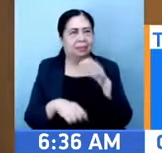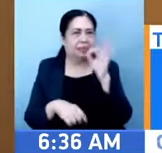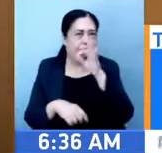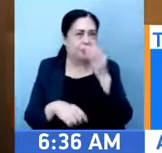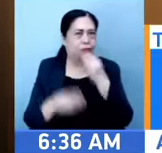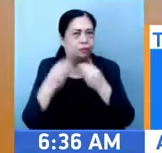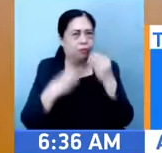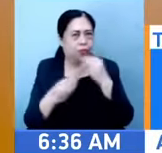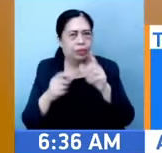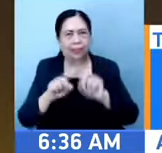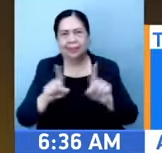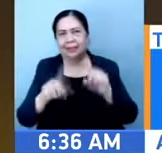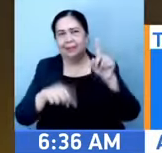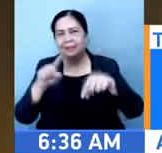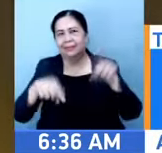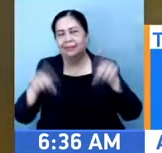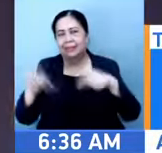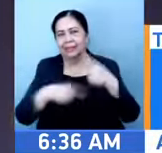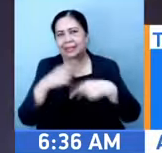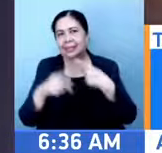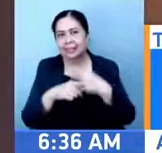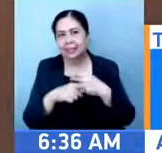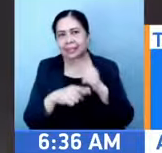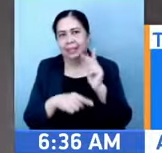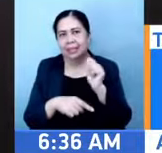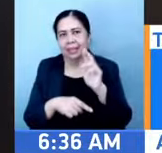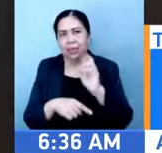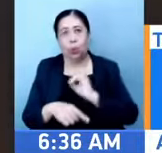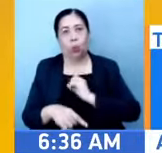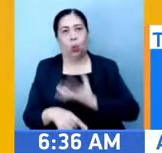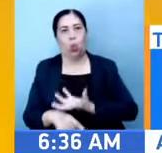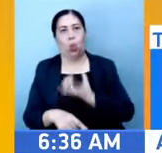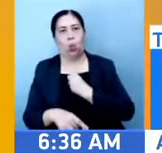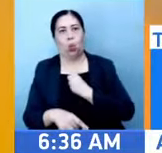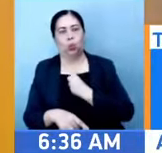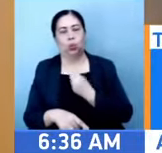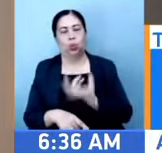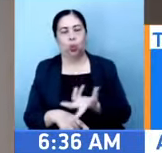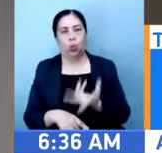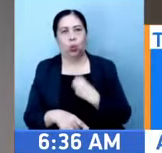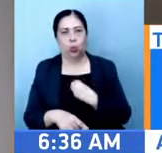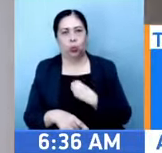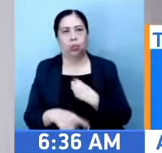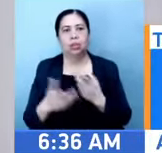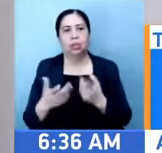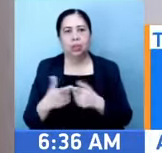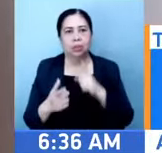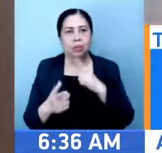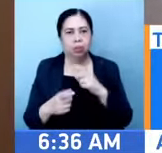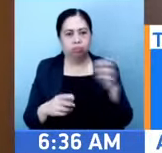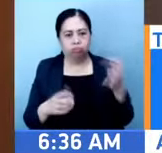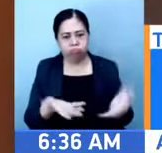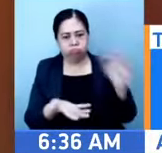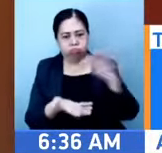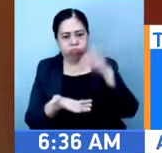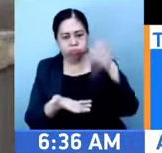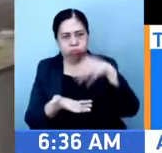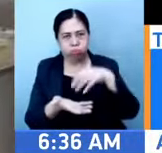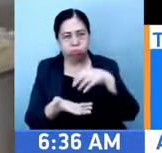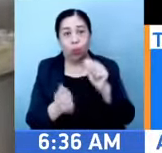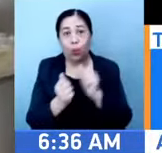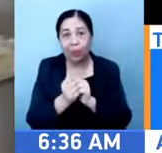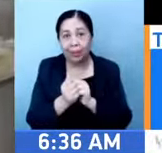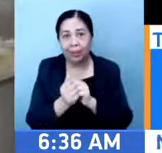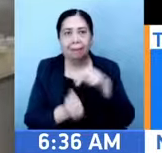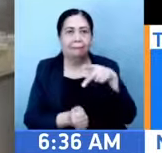Diba? Opo. So, that's why I made my own version of kare-kare, which is I made an overload kare-kare na may pata. Okay. Pata ng baboy.